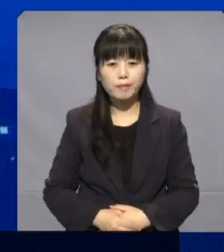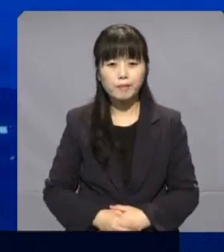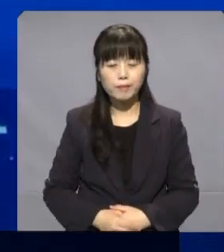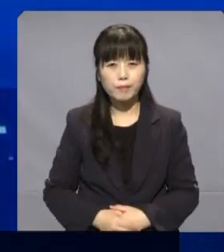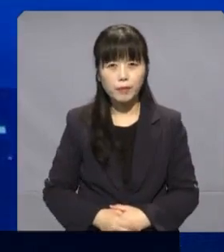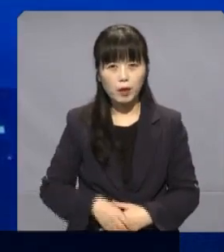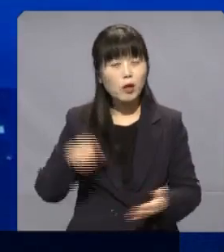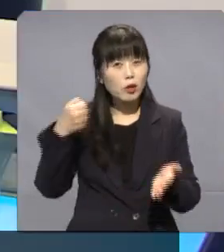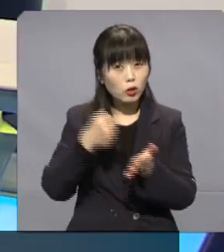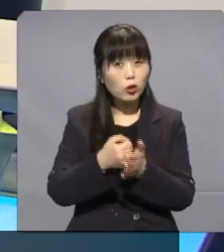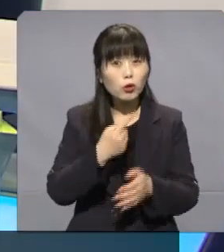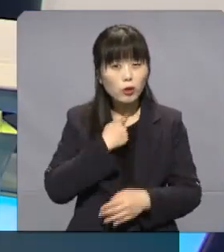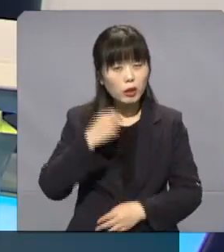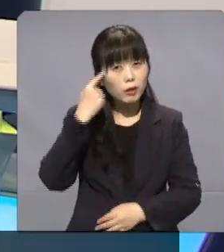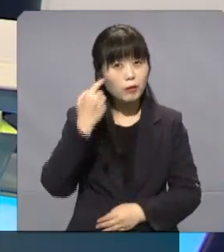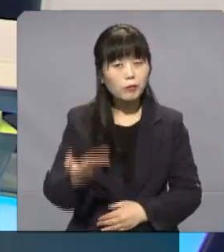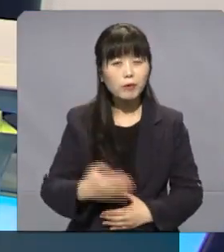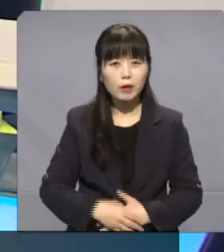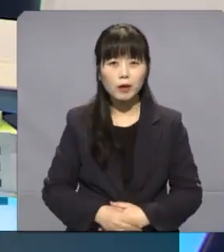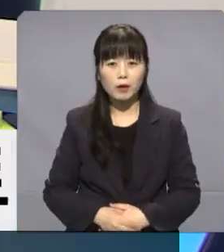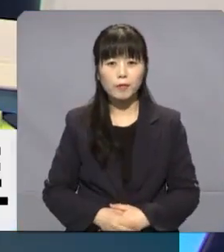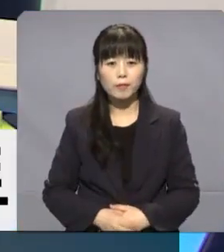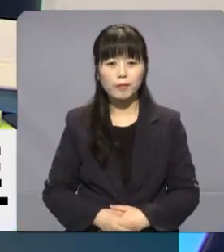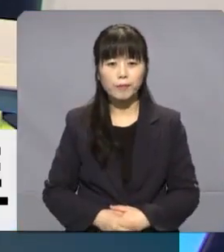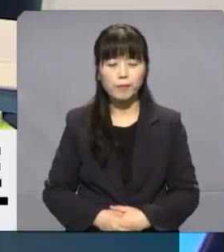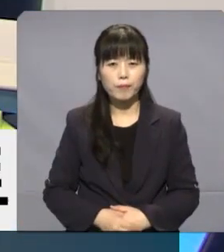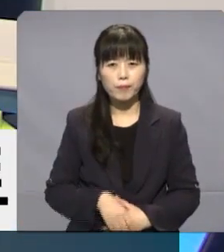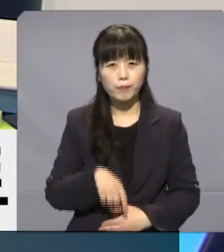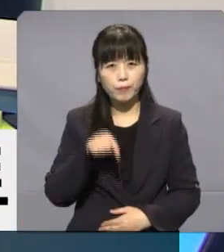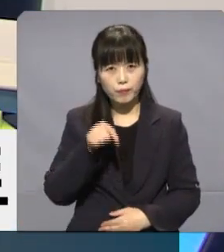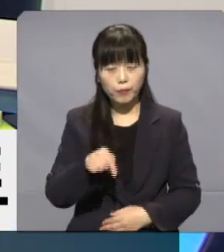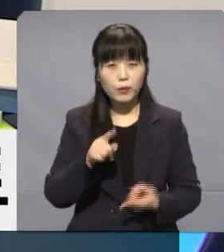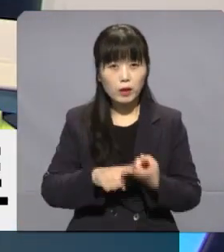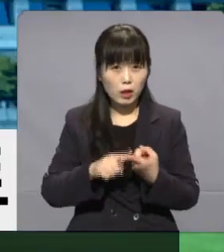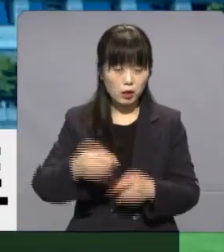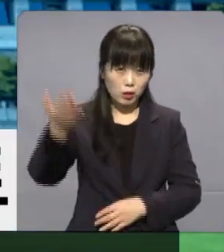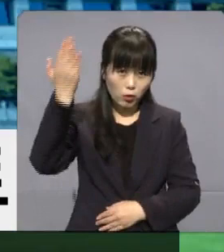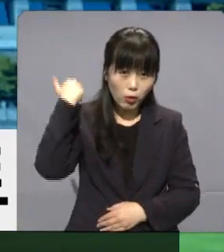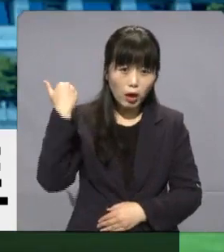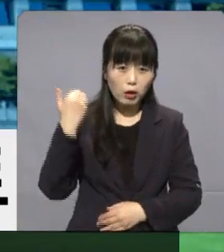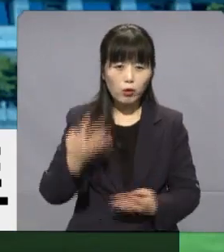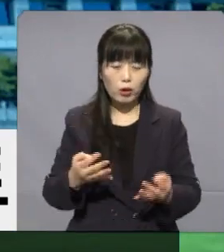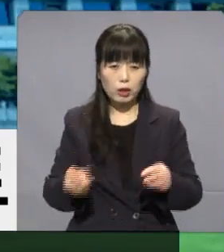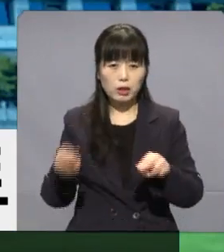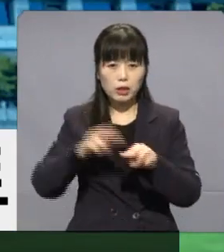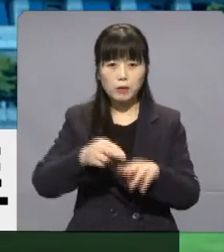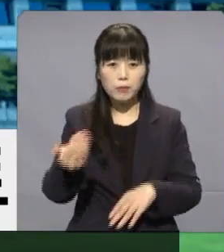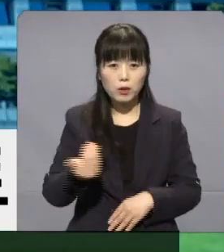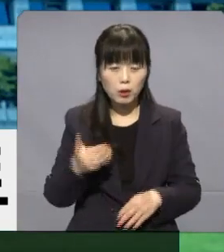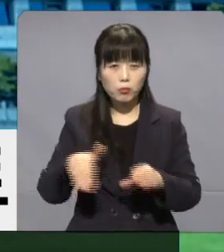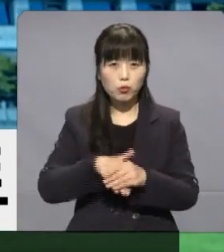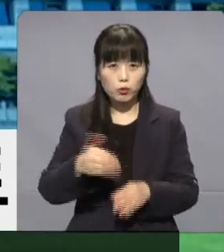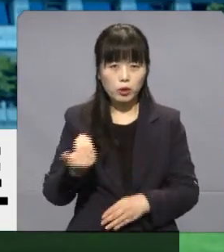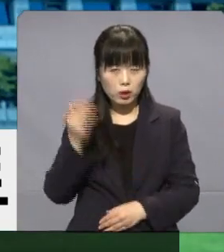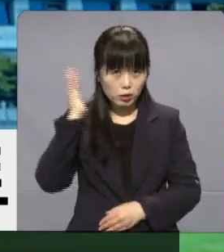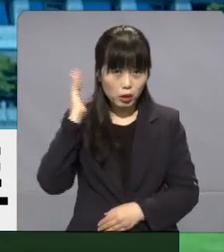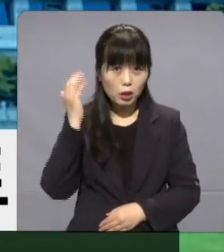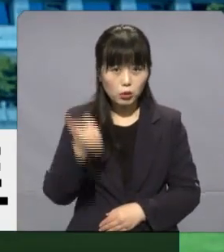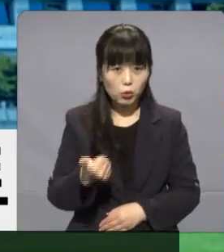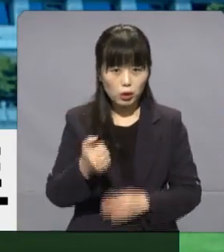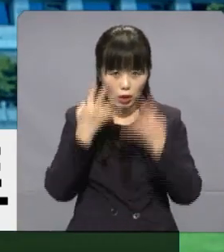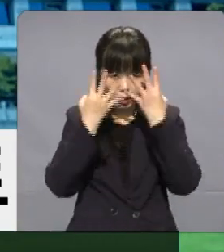뭐 결정됐다고 봐야 됩니까, 박 교수님? 저는 뭐 이게 그 과거에 그 취임 전에 문재인 전 대통령이